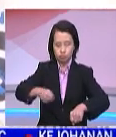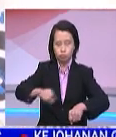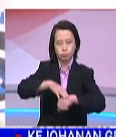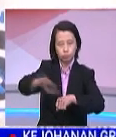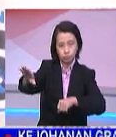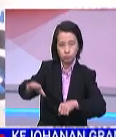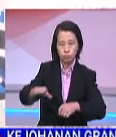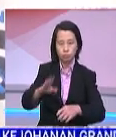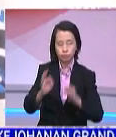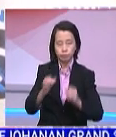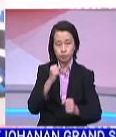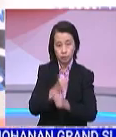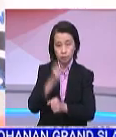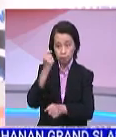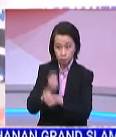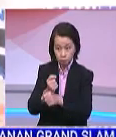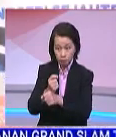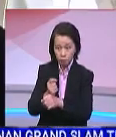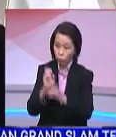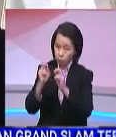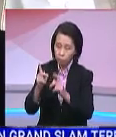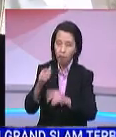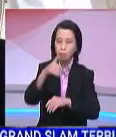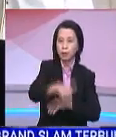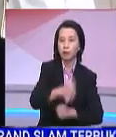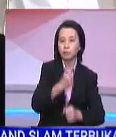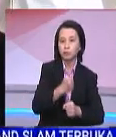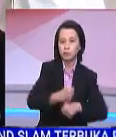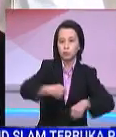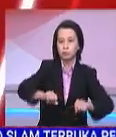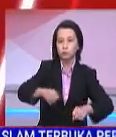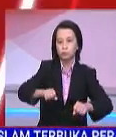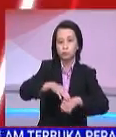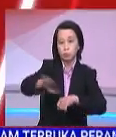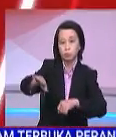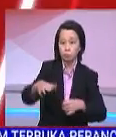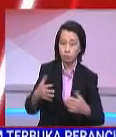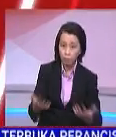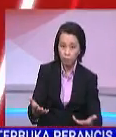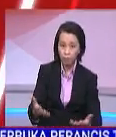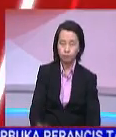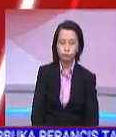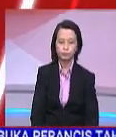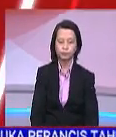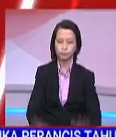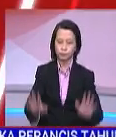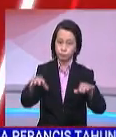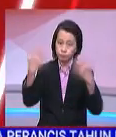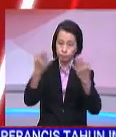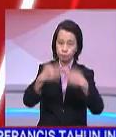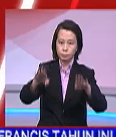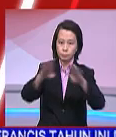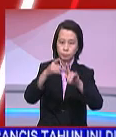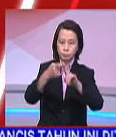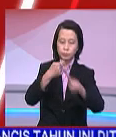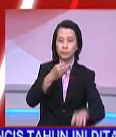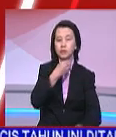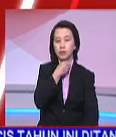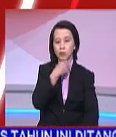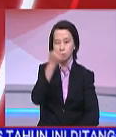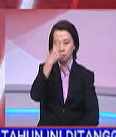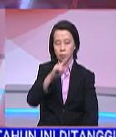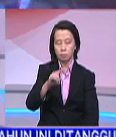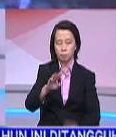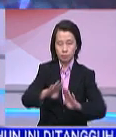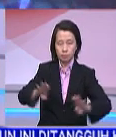jadi tetap menemui bomnya ini Sekian powerbrite dari pera untuk berita